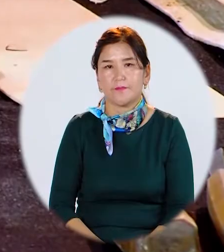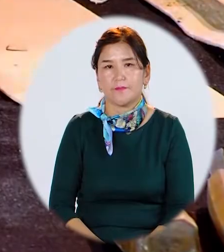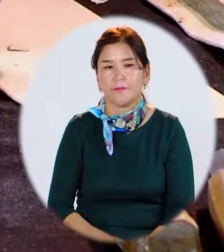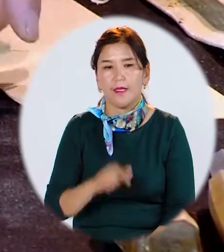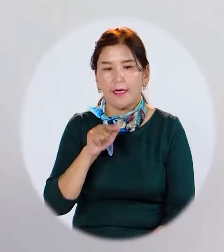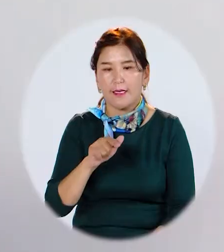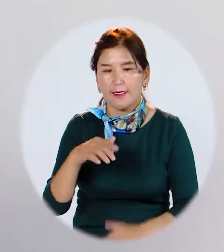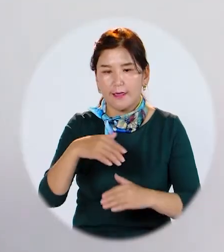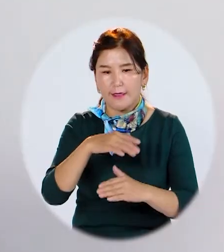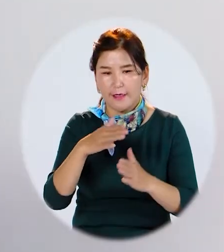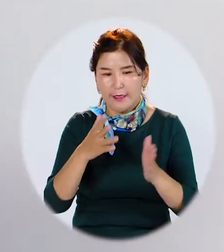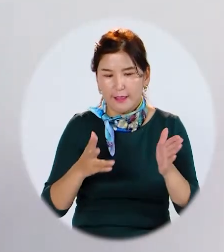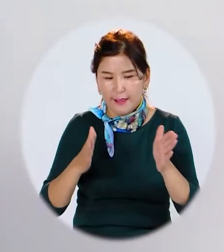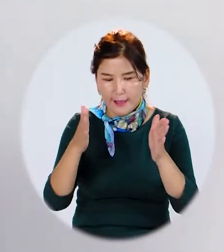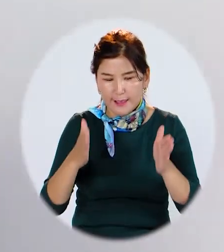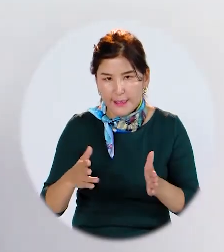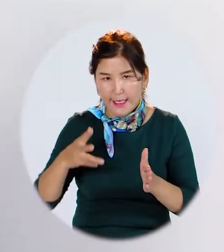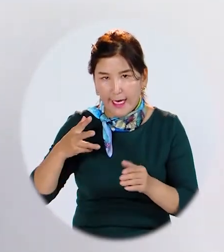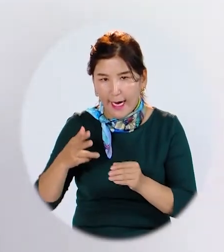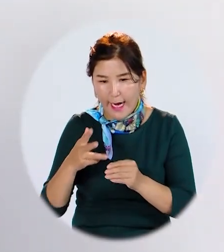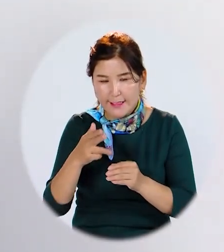За энэ хэсгийг хаачлана.